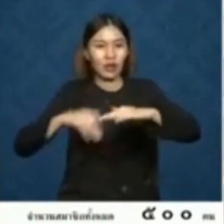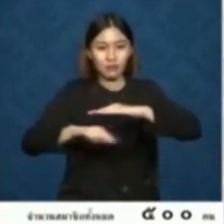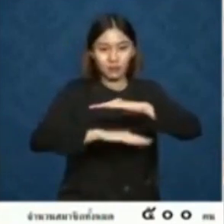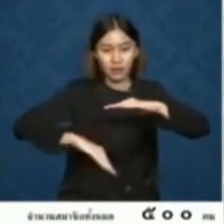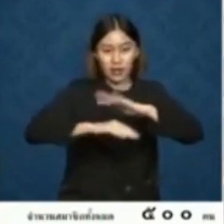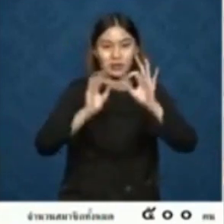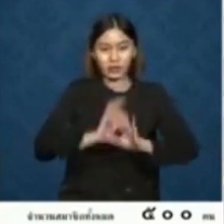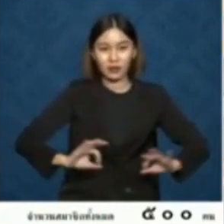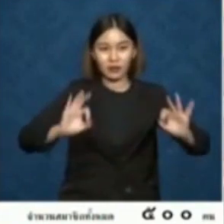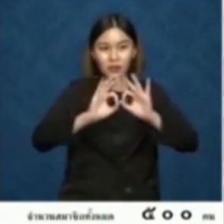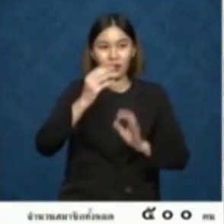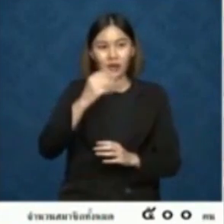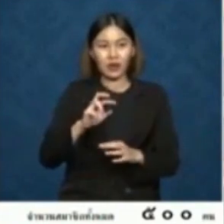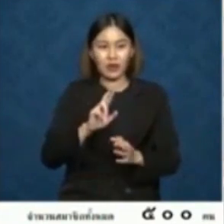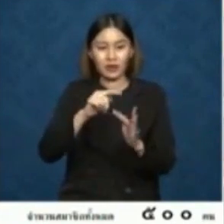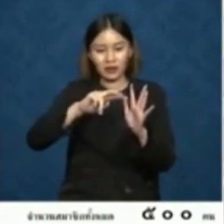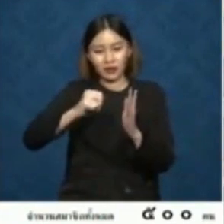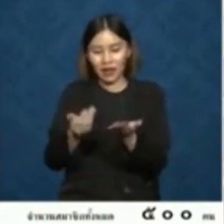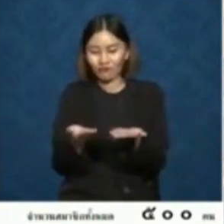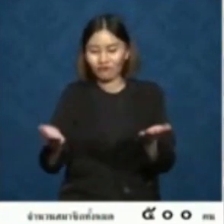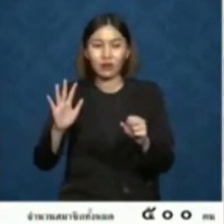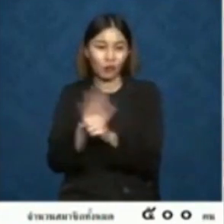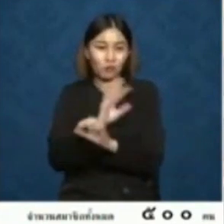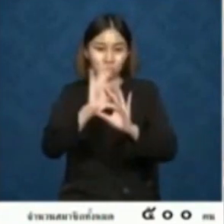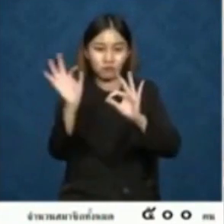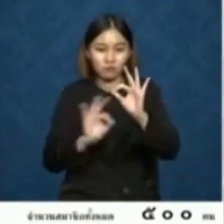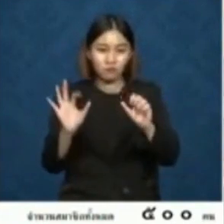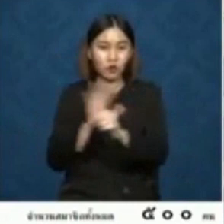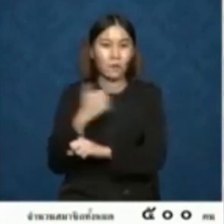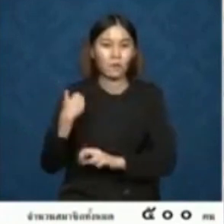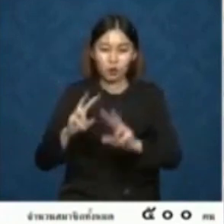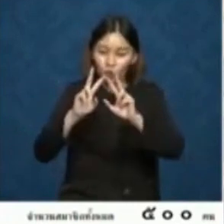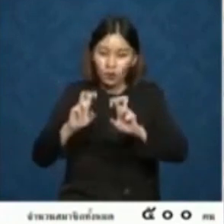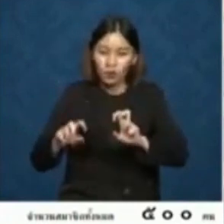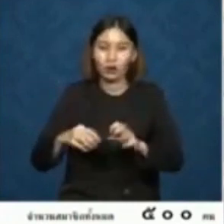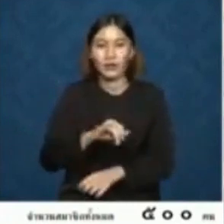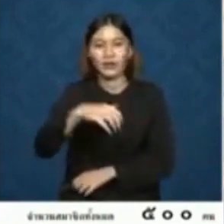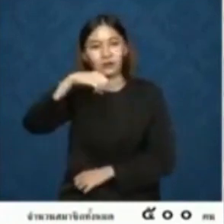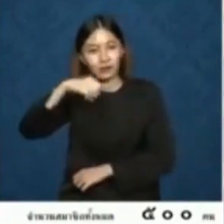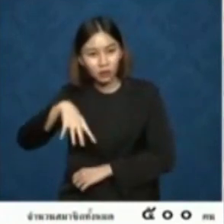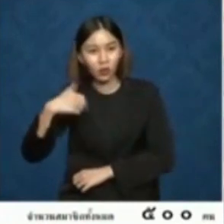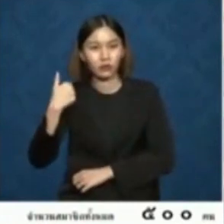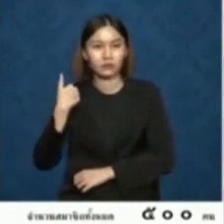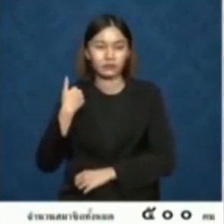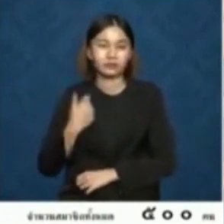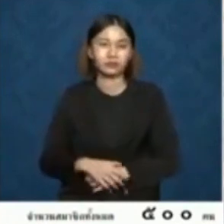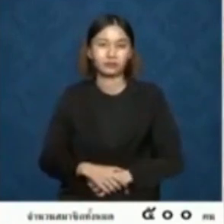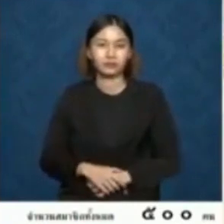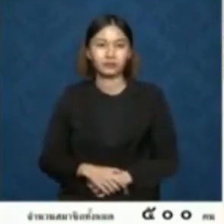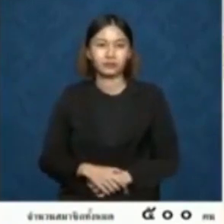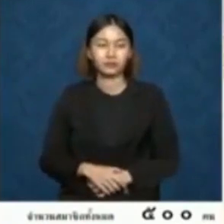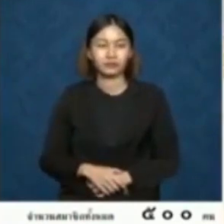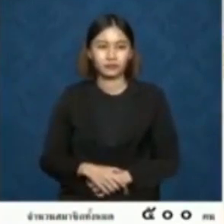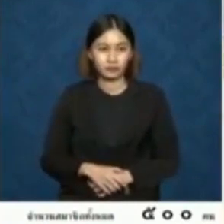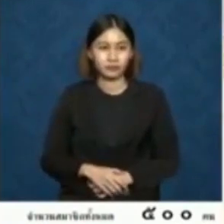พื้นฐานบนพื้นฐานความจำเป็นที่ต้องการให้ร่างมันครบถ้วนสมบูรณ์ในประเด็นที่อาจจะมีการตีความว่าขาดตกบกพร่องไปจริงๆครับท่านประธาน